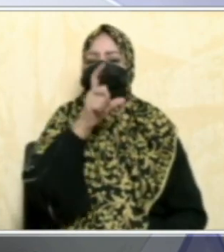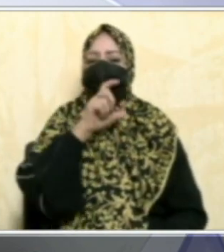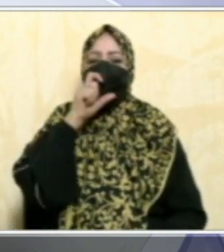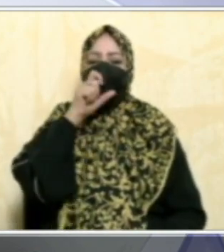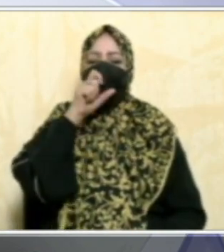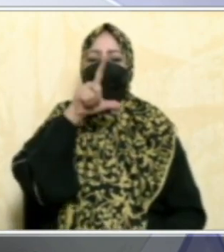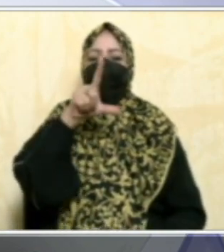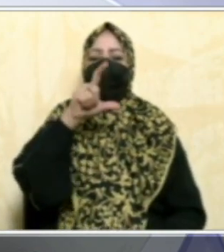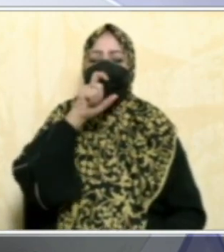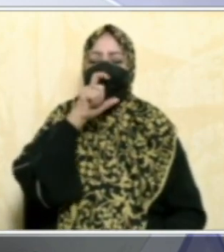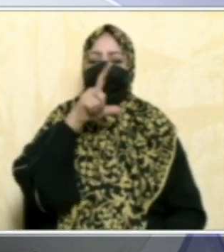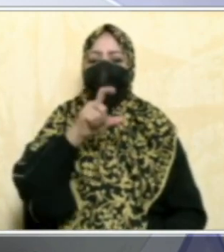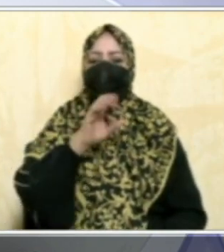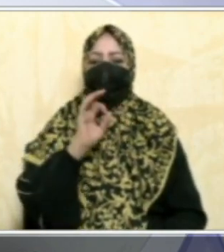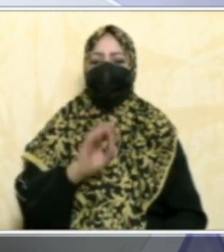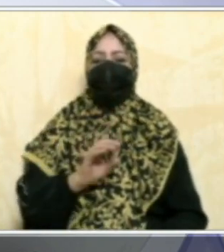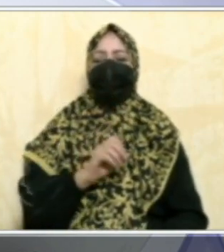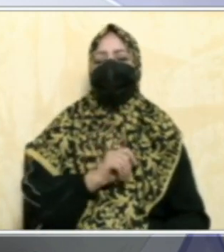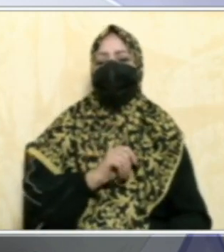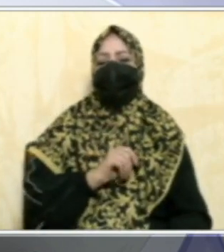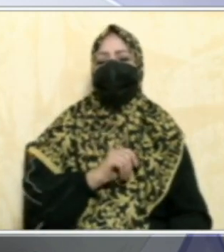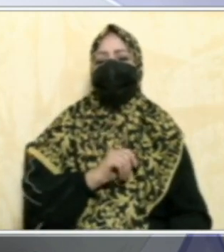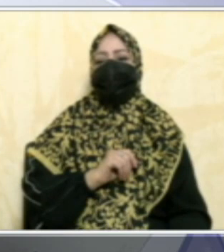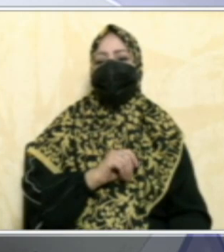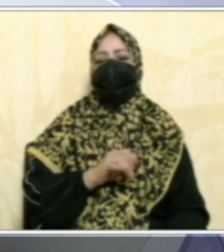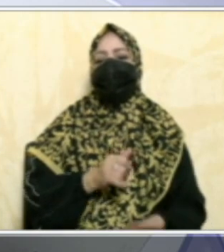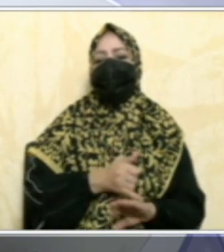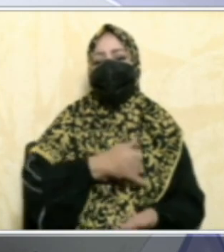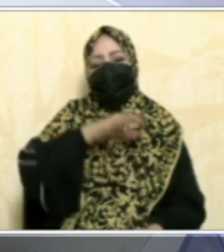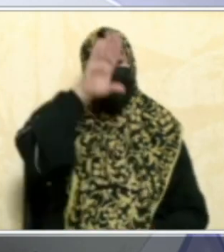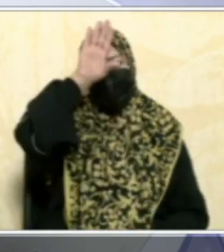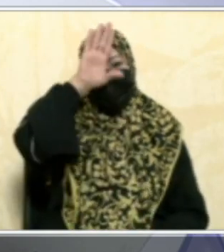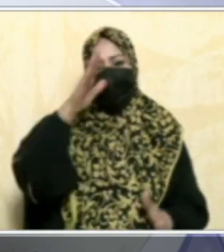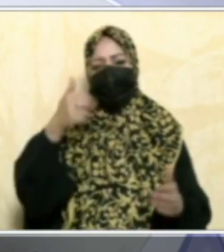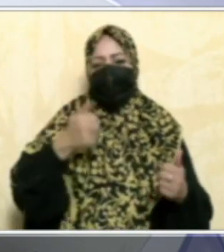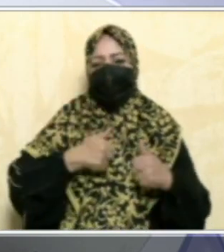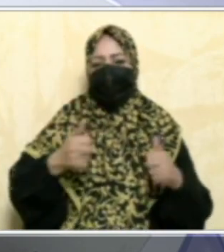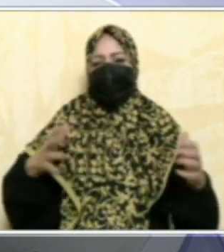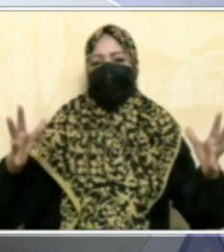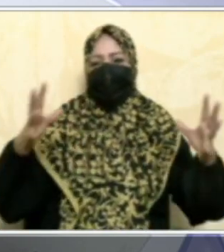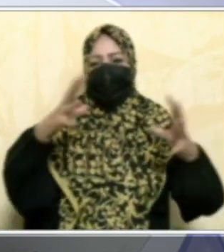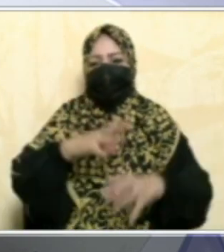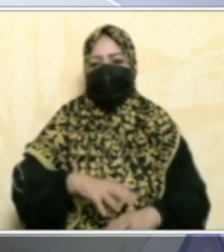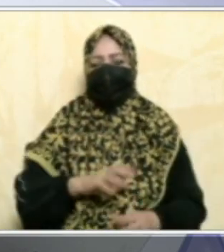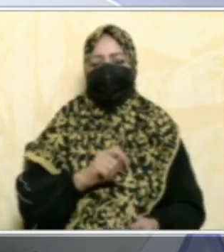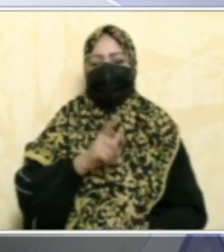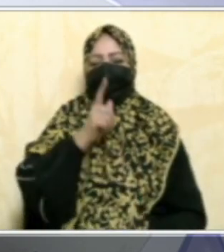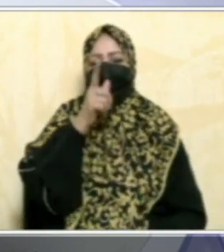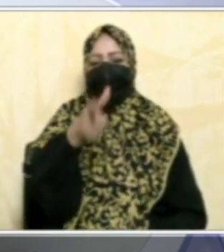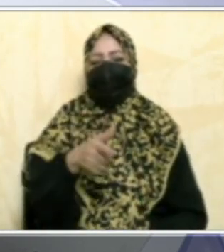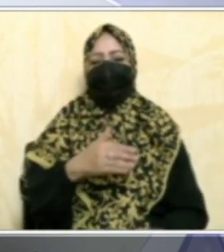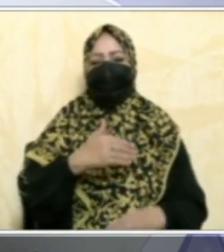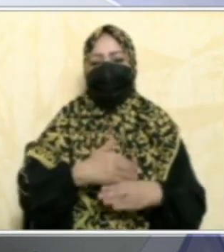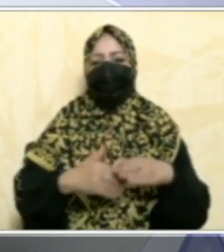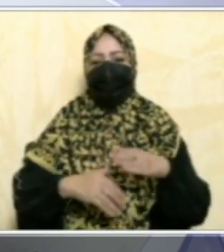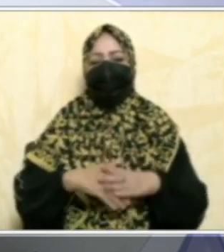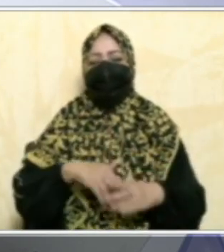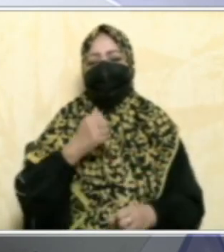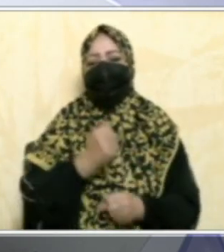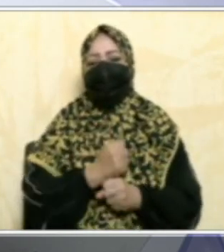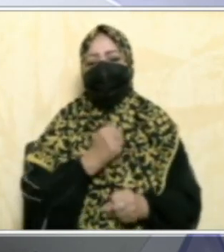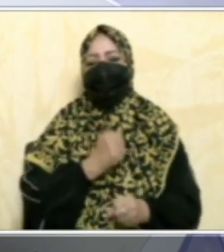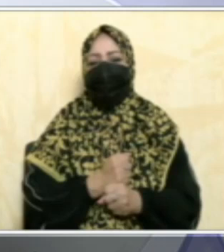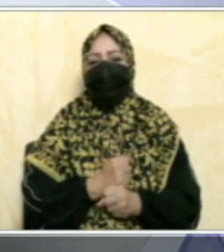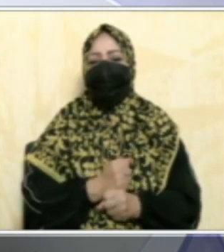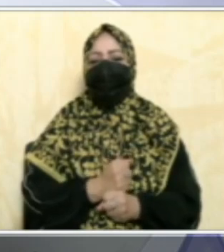لأن مذهب المالكية القضاء في الأقوال والبناء في الأفعال، يعني هو سيبني في الفعل بيصلي ركعة